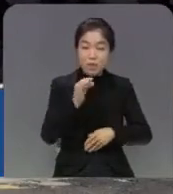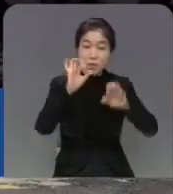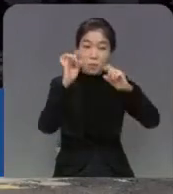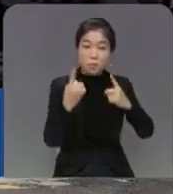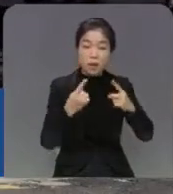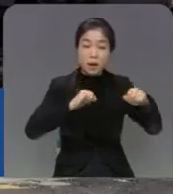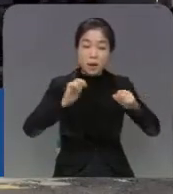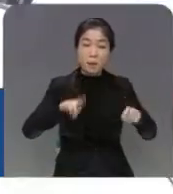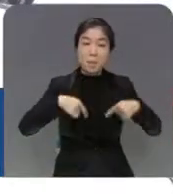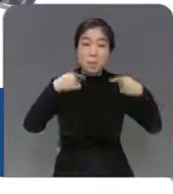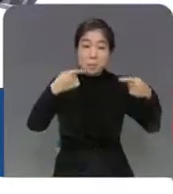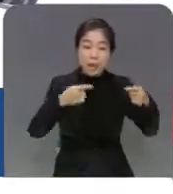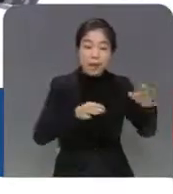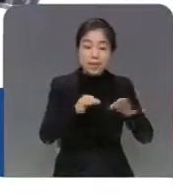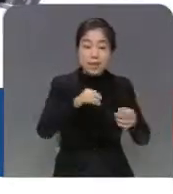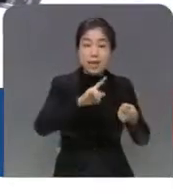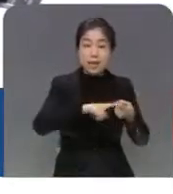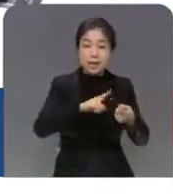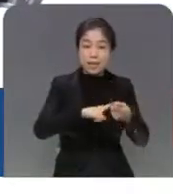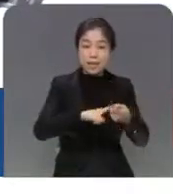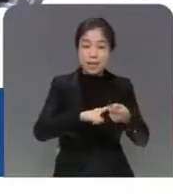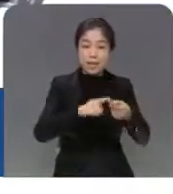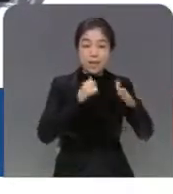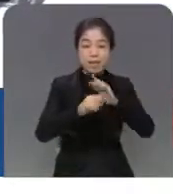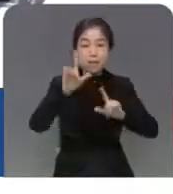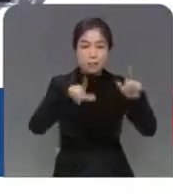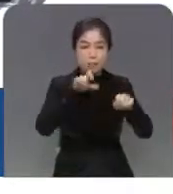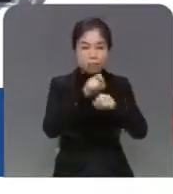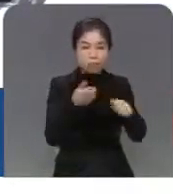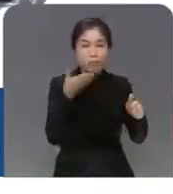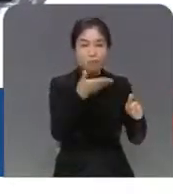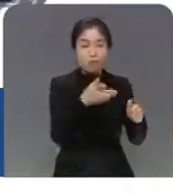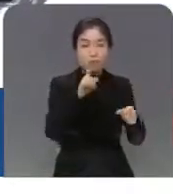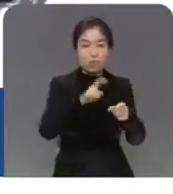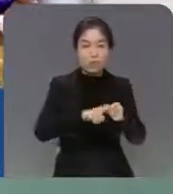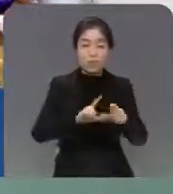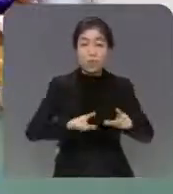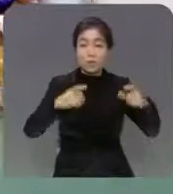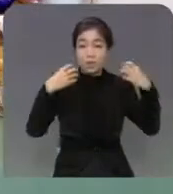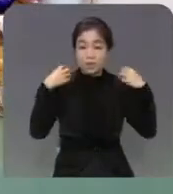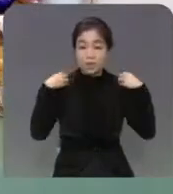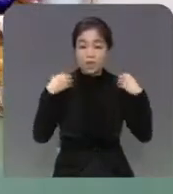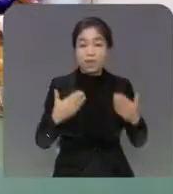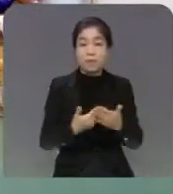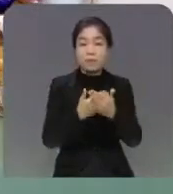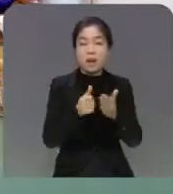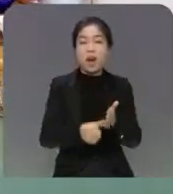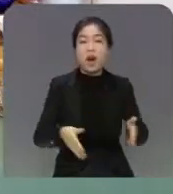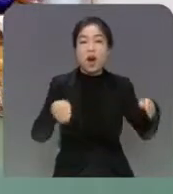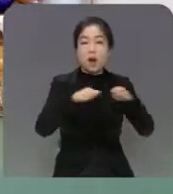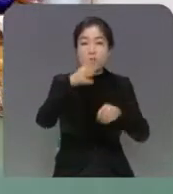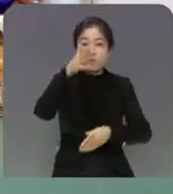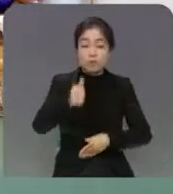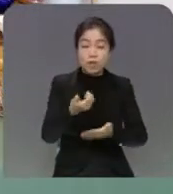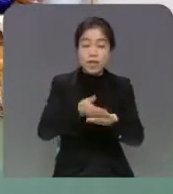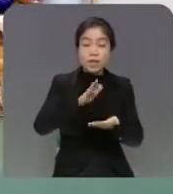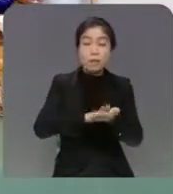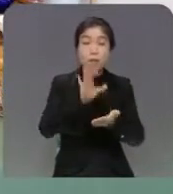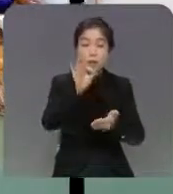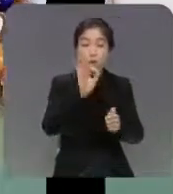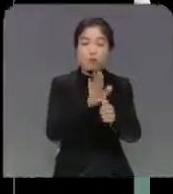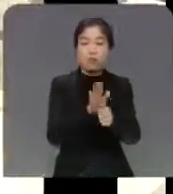참여한 상생협력상가에 대해 상징성을 부여하기 위한 것으로 동구는 상생협력 건물주의 리모델링 비용을